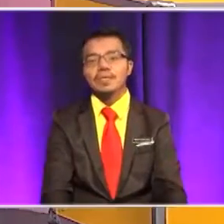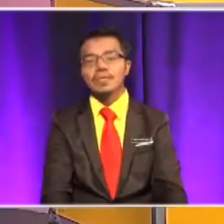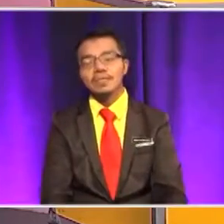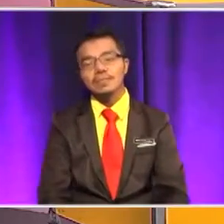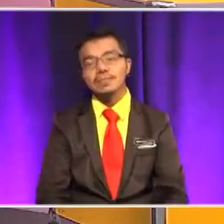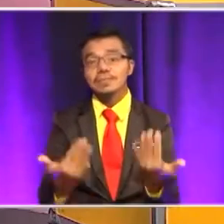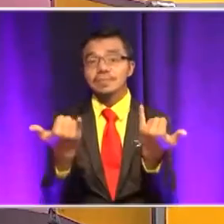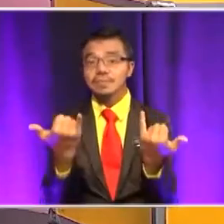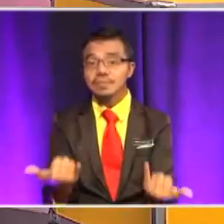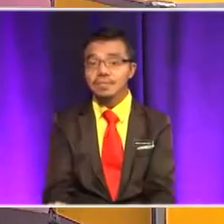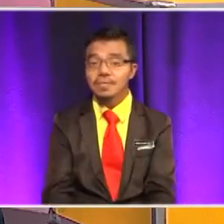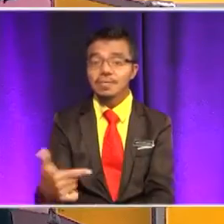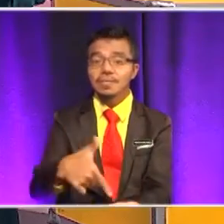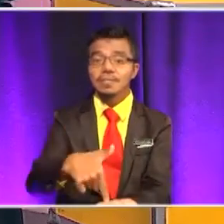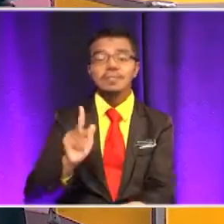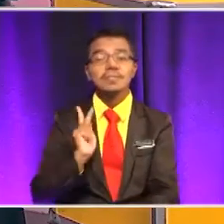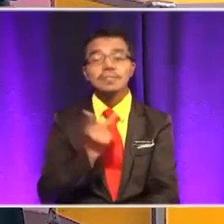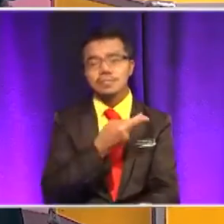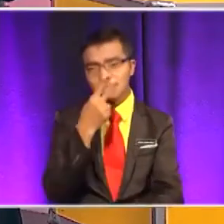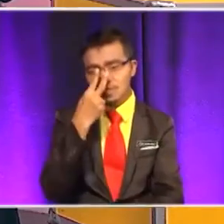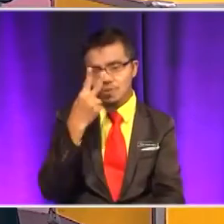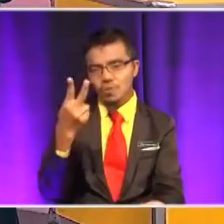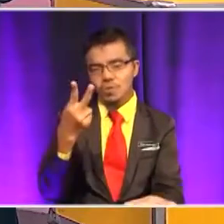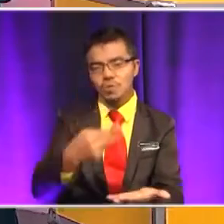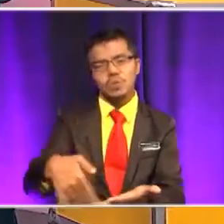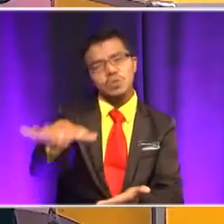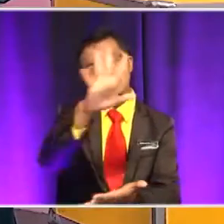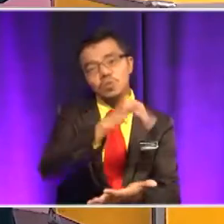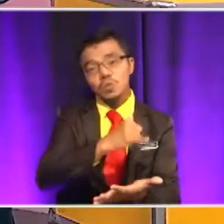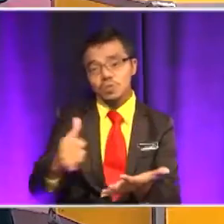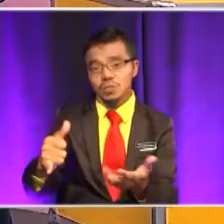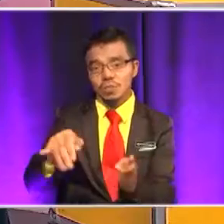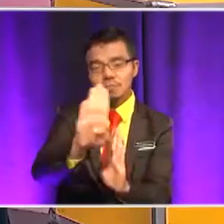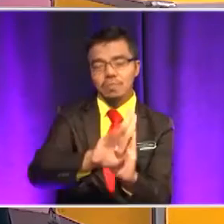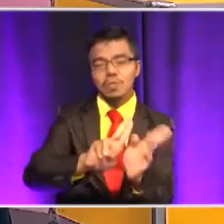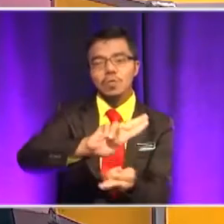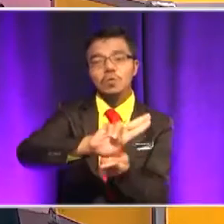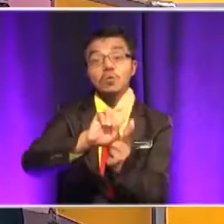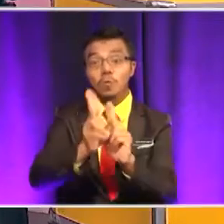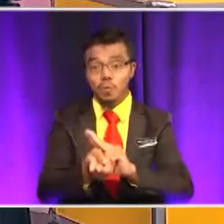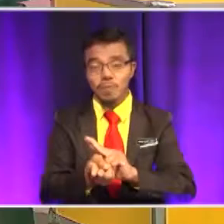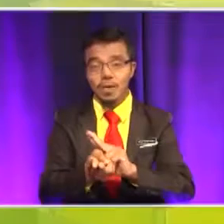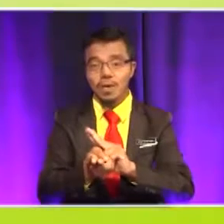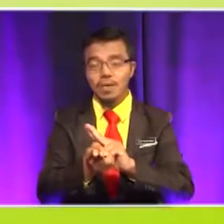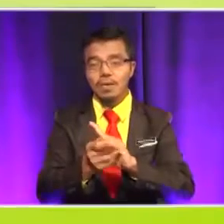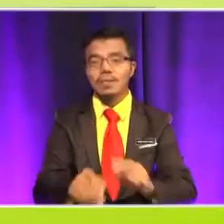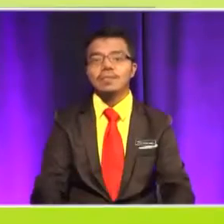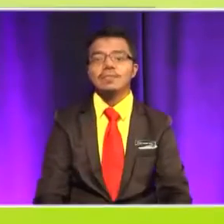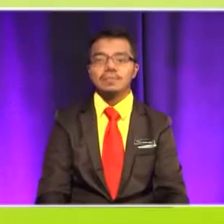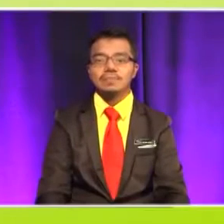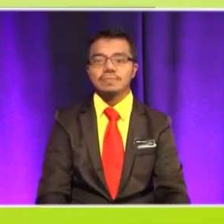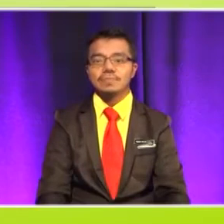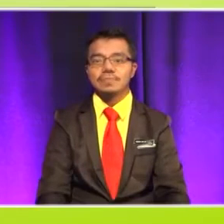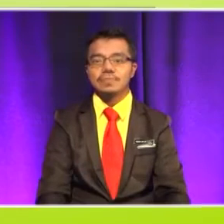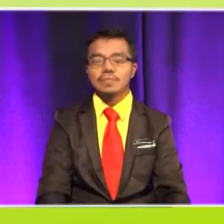sintesis berubah pada zaman dahulu oke pada tahun awal tahun 1990-an dan ke atas kita menggunakan disket untuk menyimpan data